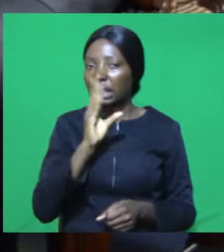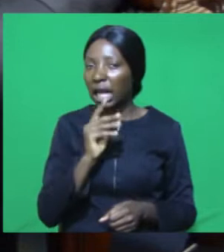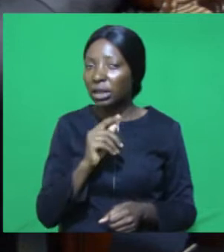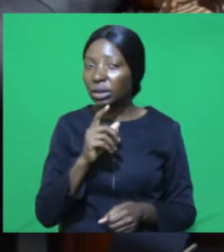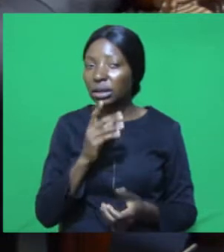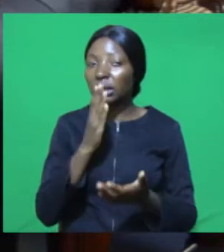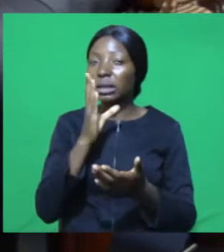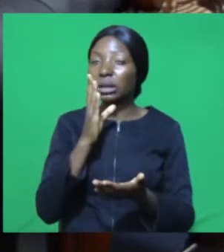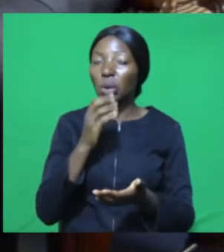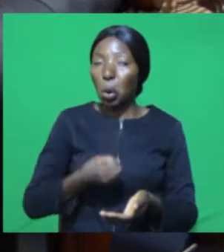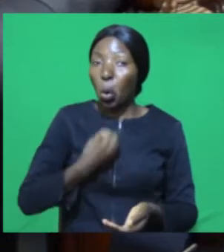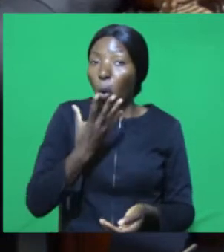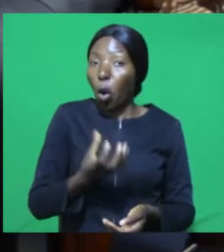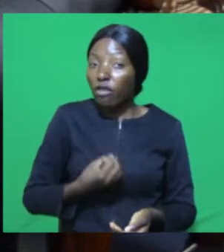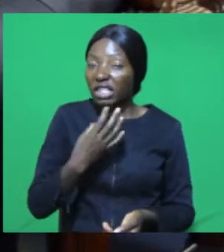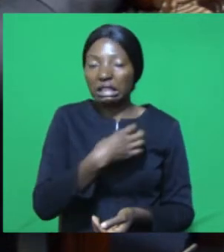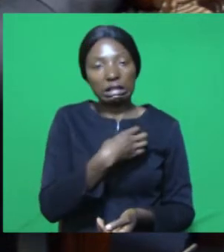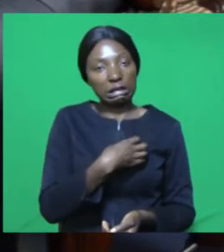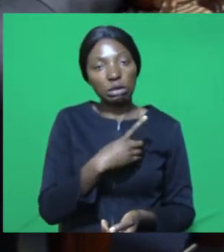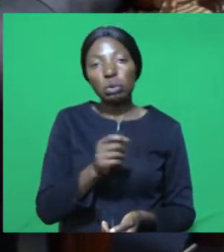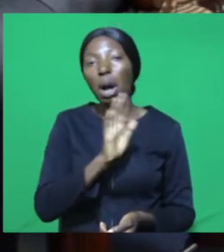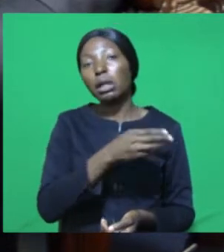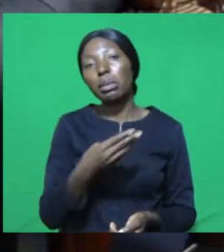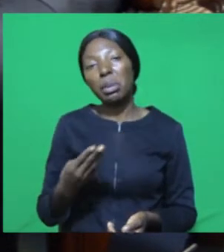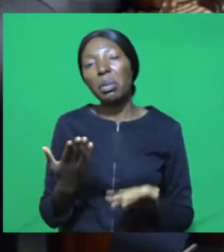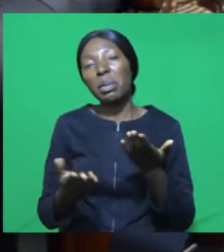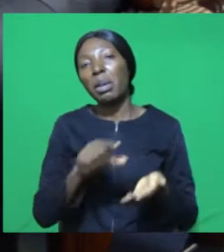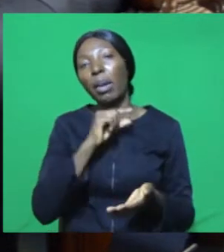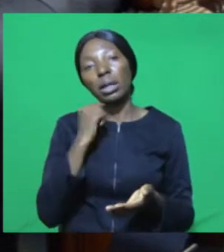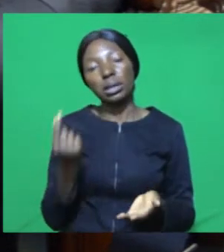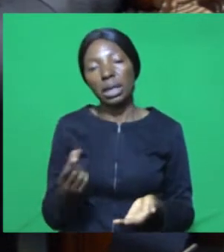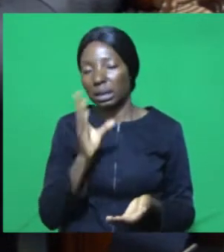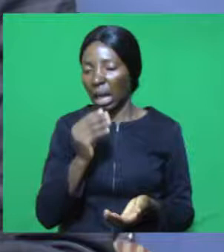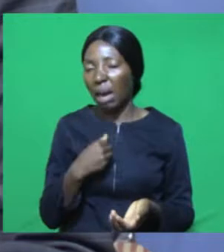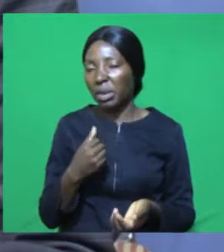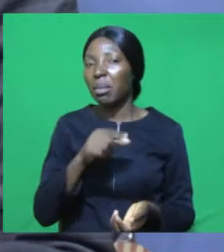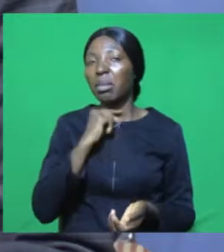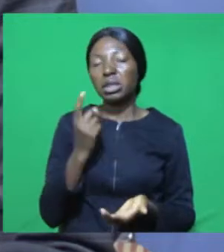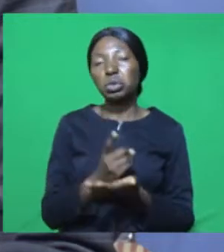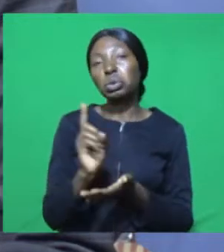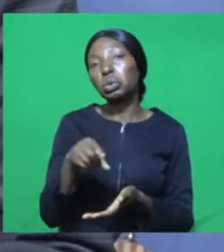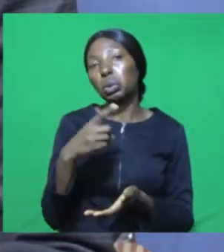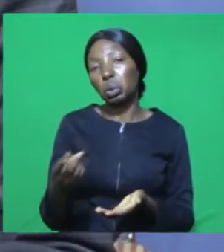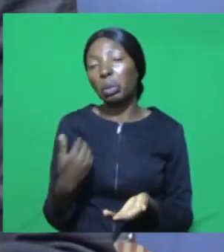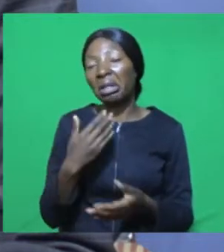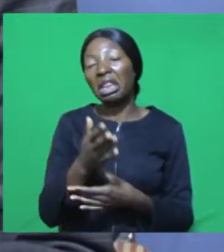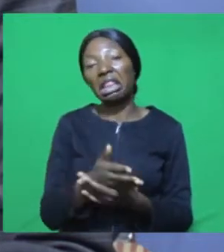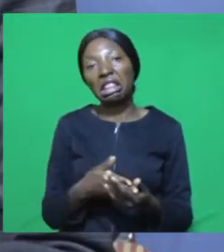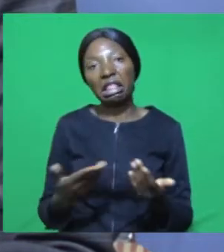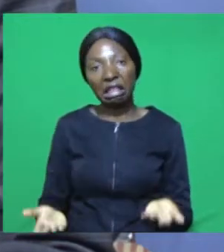kukurudzirwa kuenda kunoreurura kune munhu. Namufundisi. Alright. Munhu anoenda